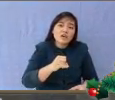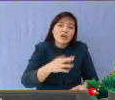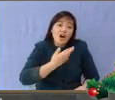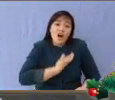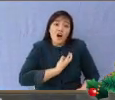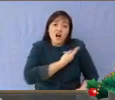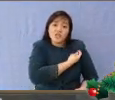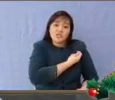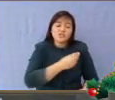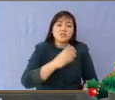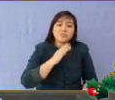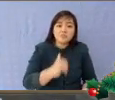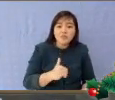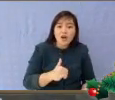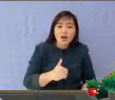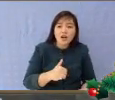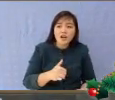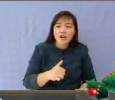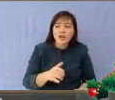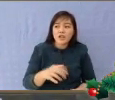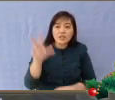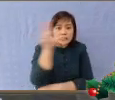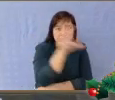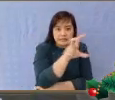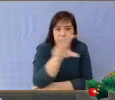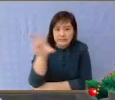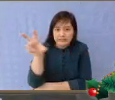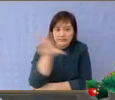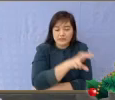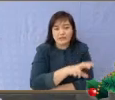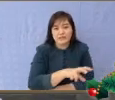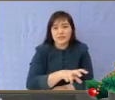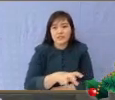Meron bang doktor na makakapagpagaling